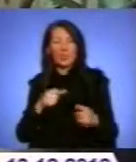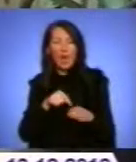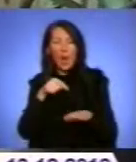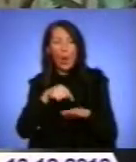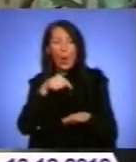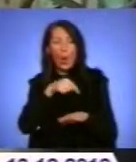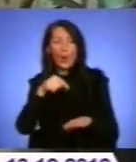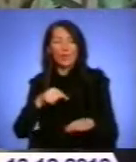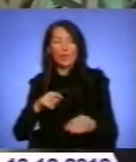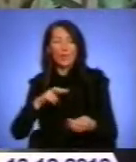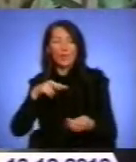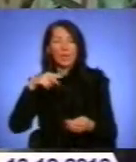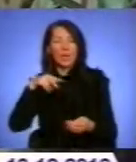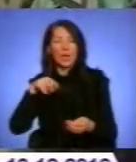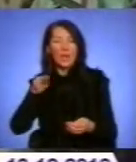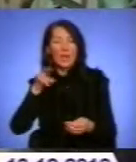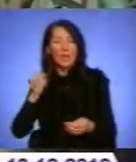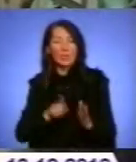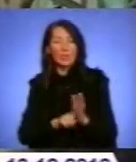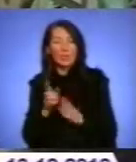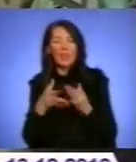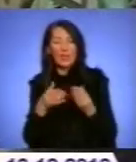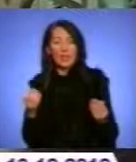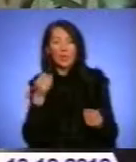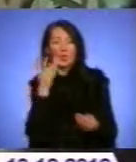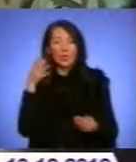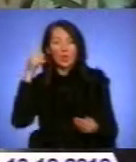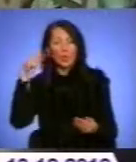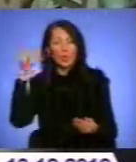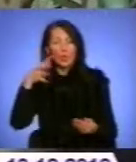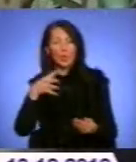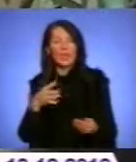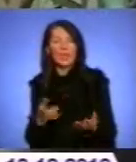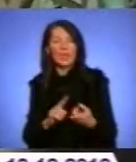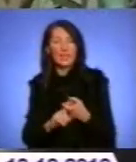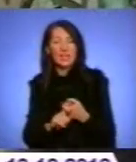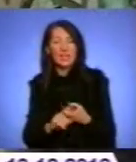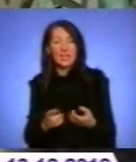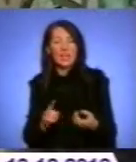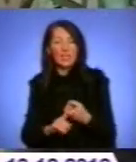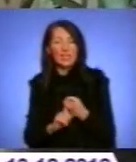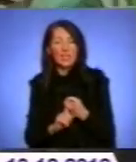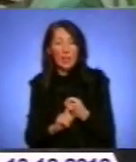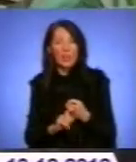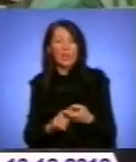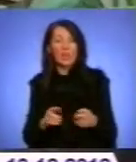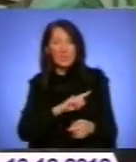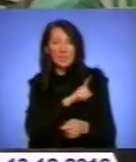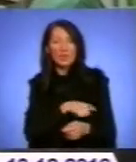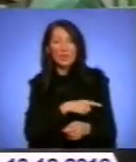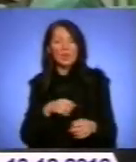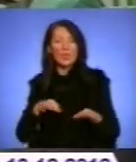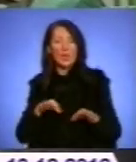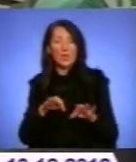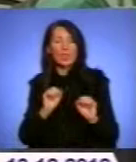коли сонце, він починає його топити. І він його настільки щеплення збільшує, що набагато краще може рухатися транспорт. На даний час ми вже